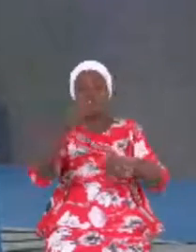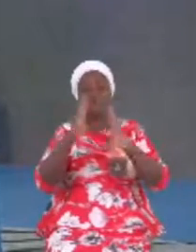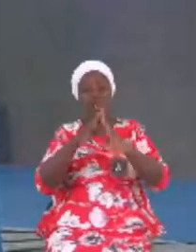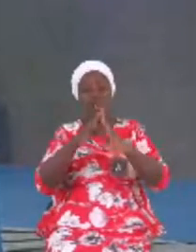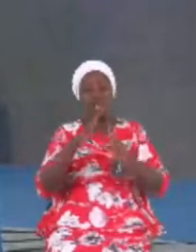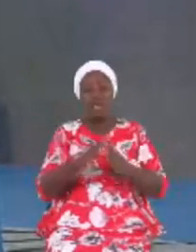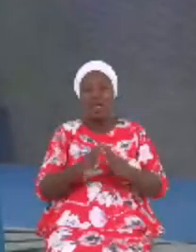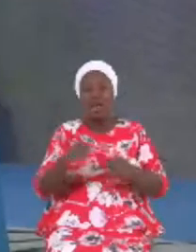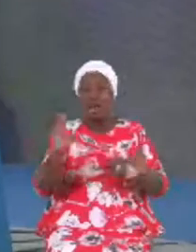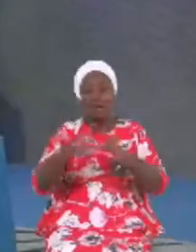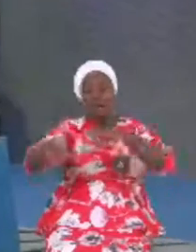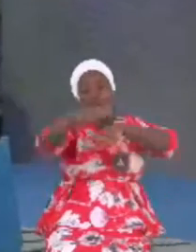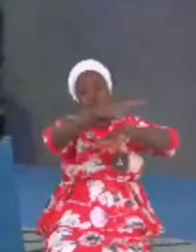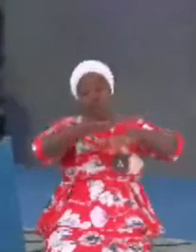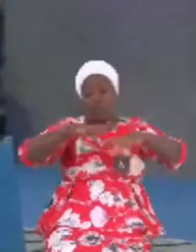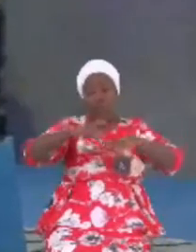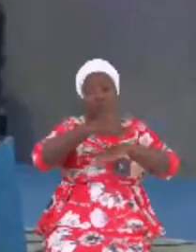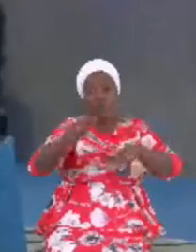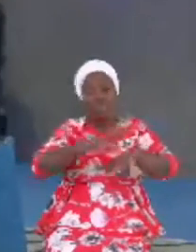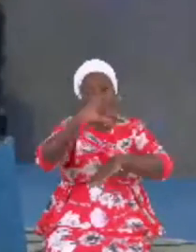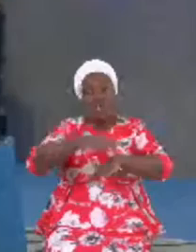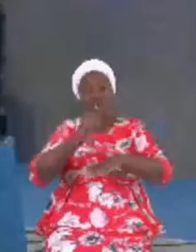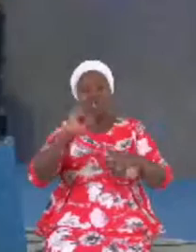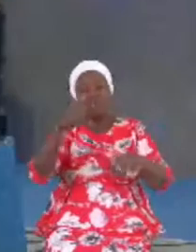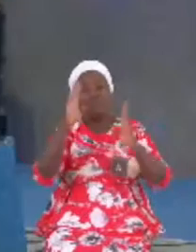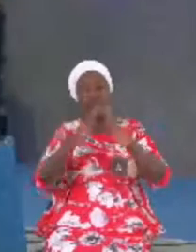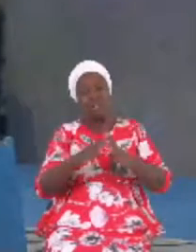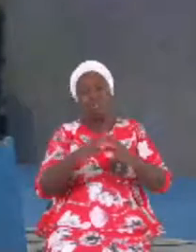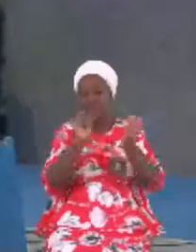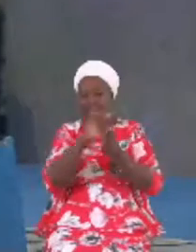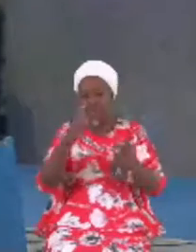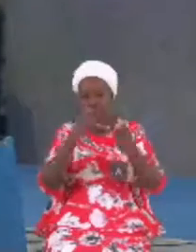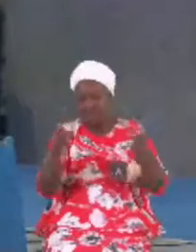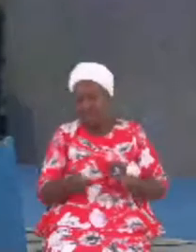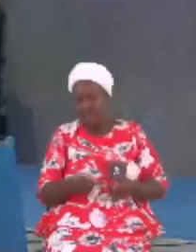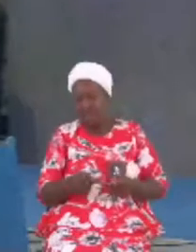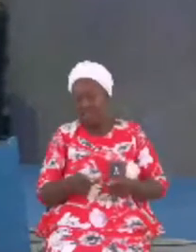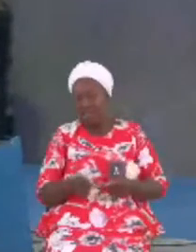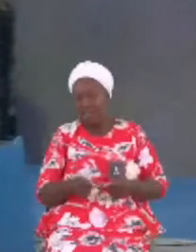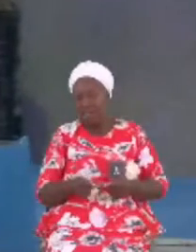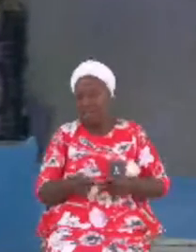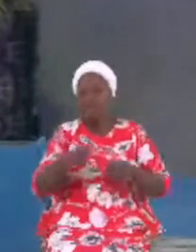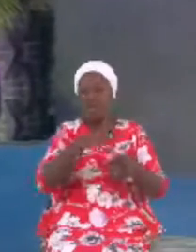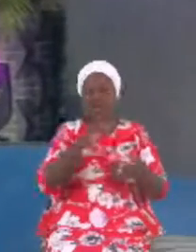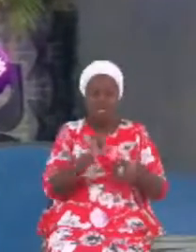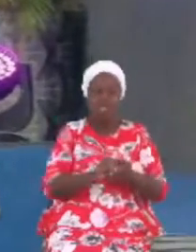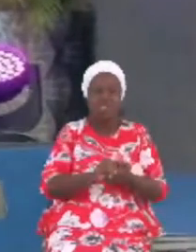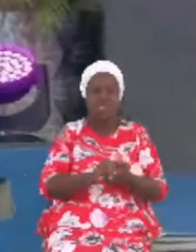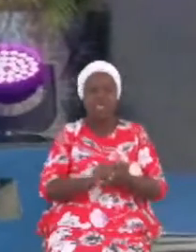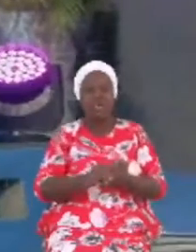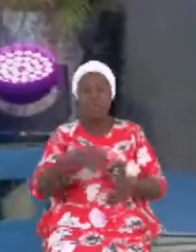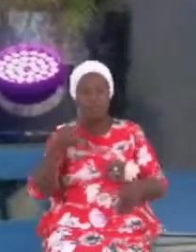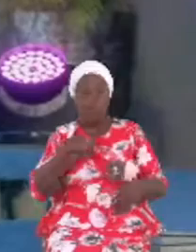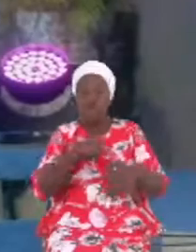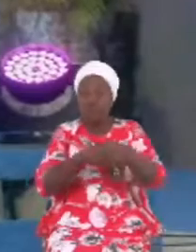Jérusalem céleste au-dessus de la Jérusalem terrestre. Ça, c'est le lieu. Nous suivons notre libérateur